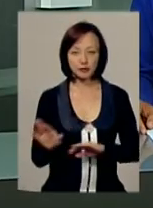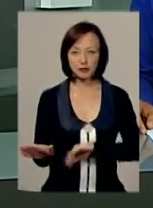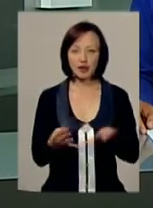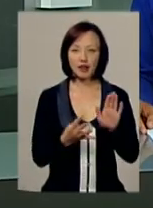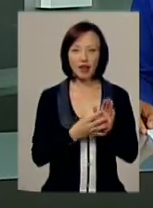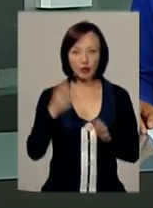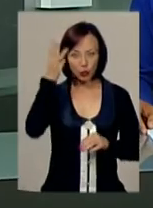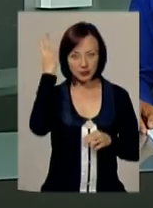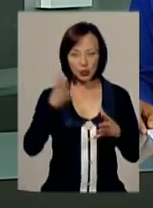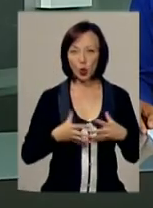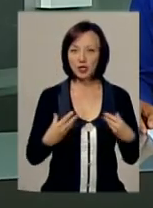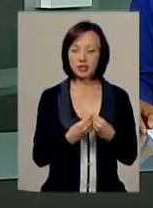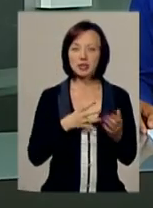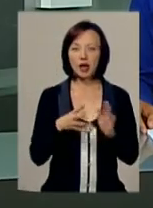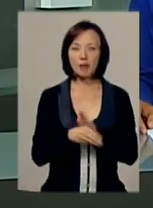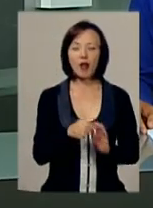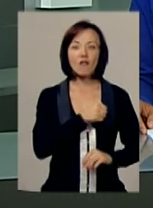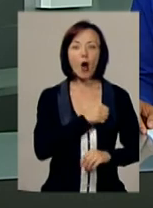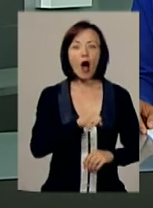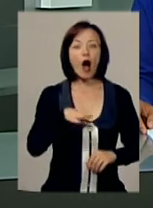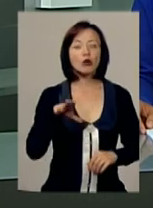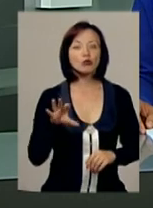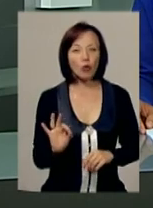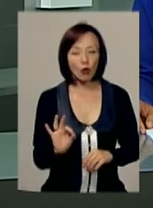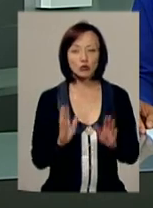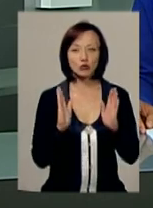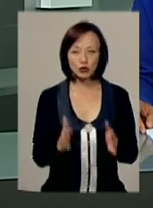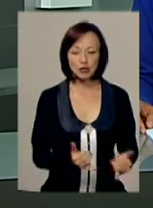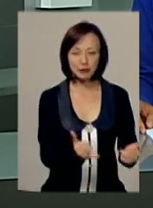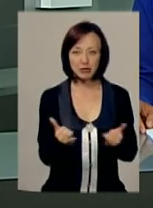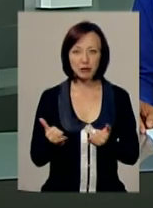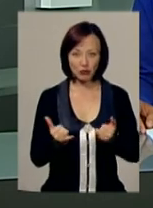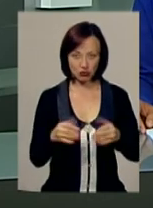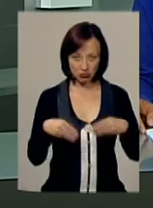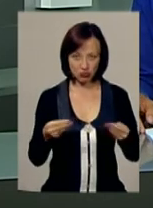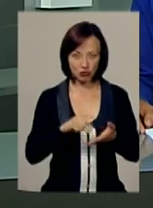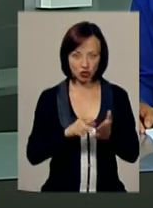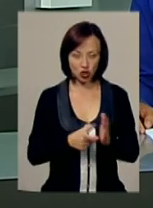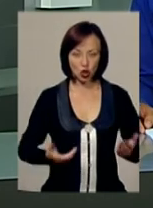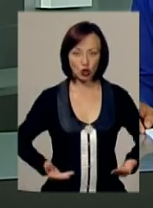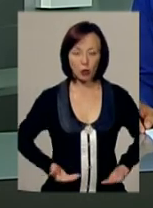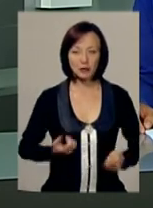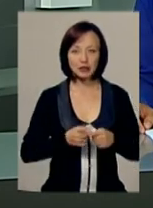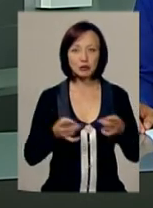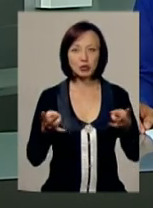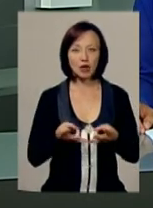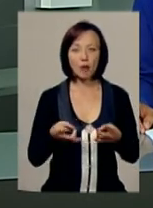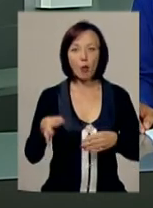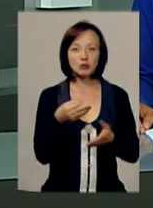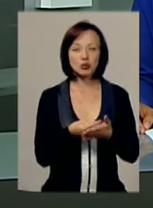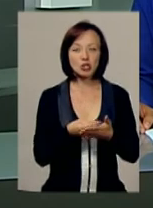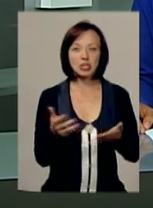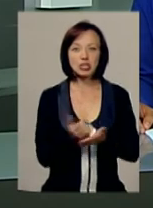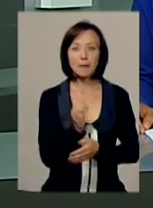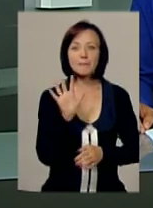9 подільських родин загиблих воїнів антитерористичної операції будуть забезпечені житлом. На ці потреби в обласному бюджеті віднайшли майже